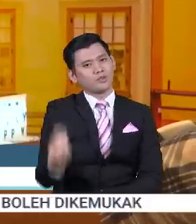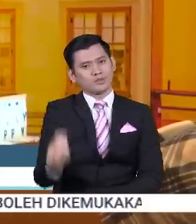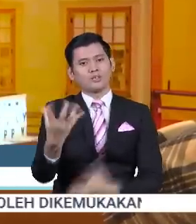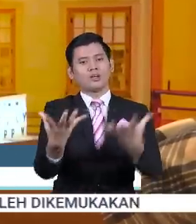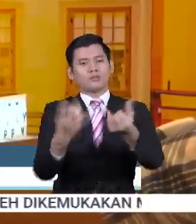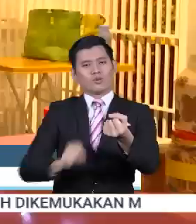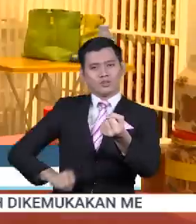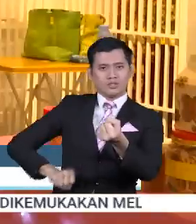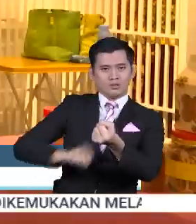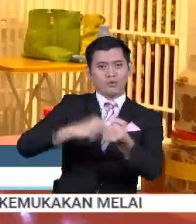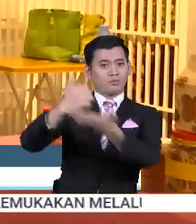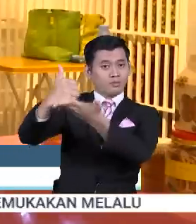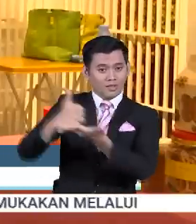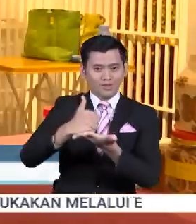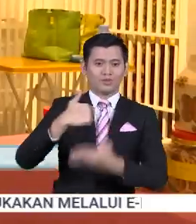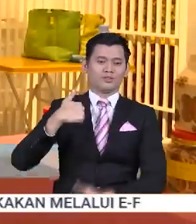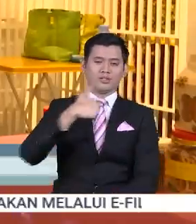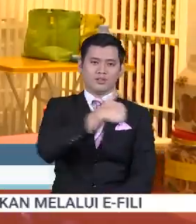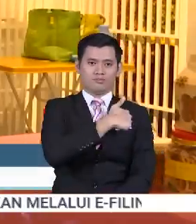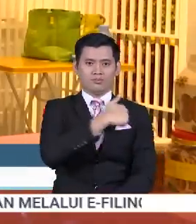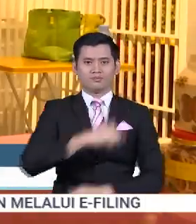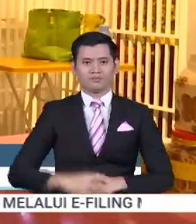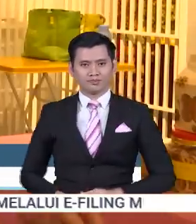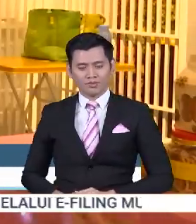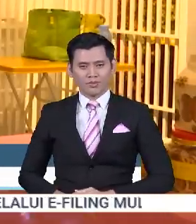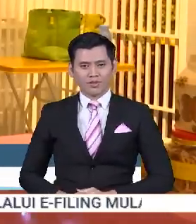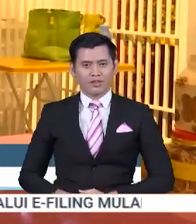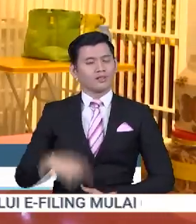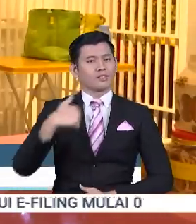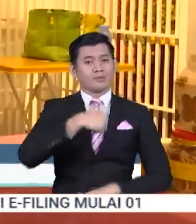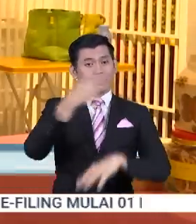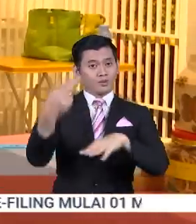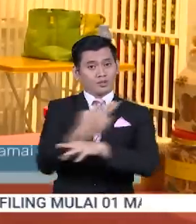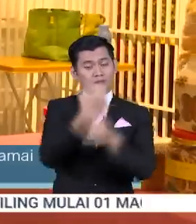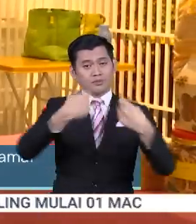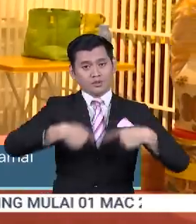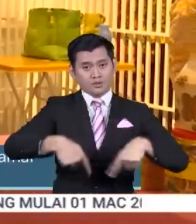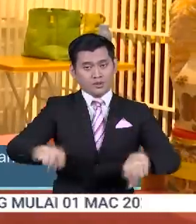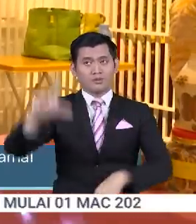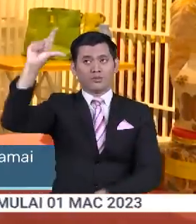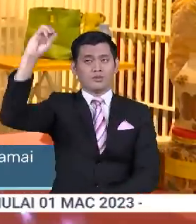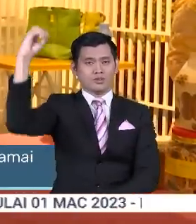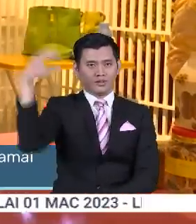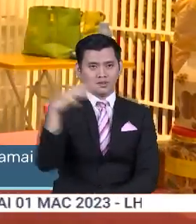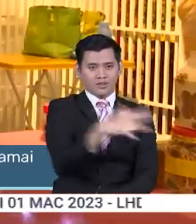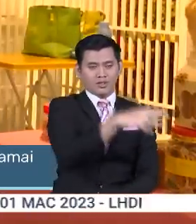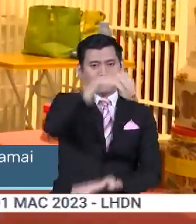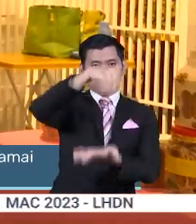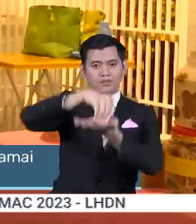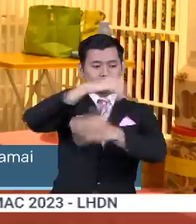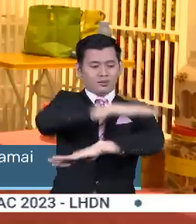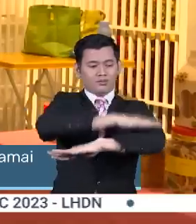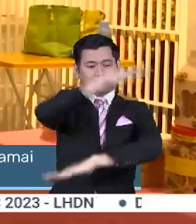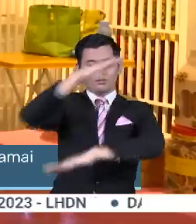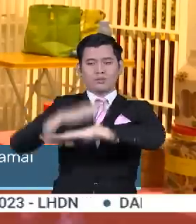kita lah. And this time we are taking part of Ramadan Bazaar in Bukit Jalil,